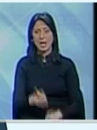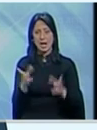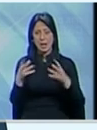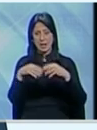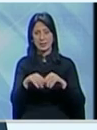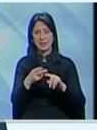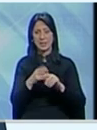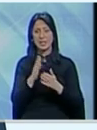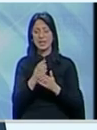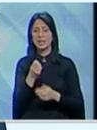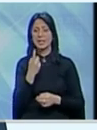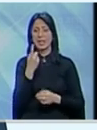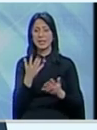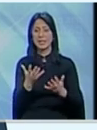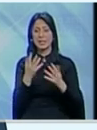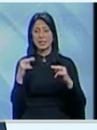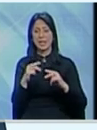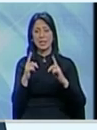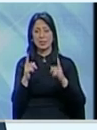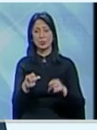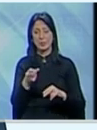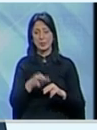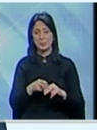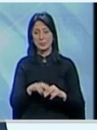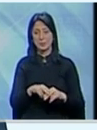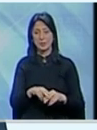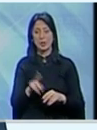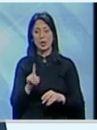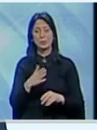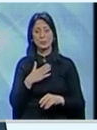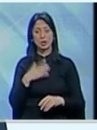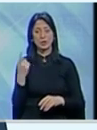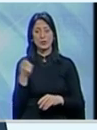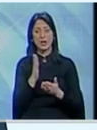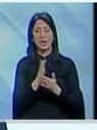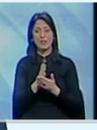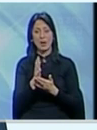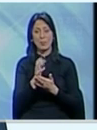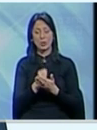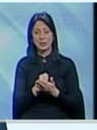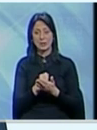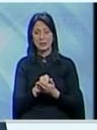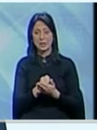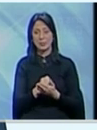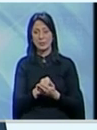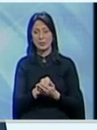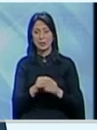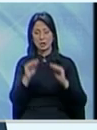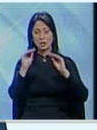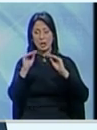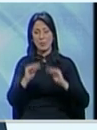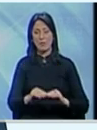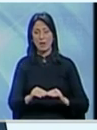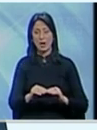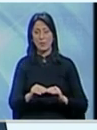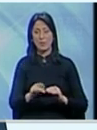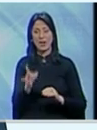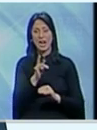მიხარია რომ თბილისში ისევე როგორც საქართველოს